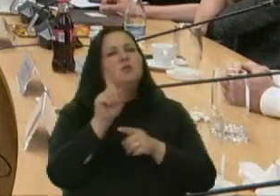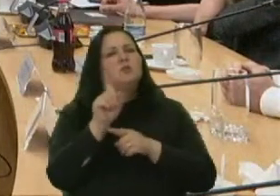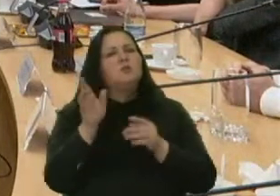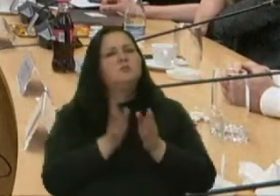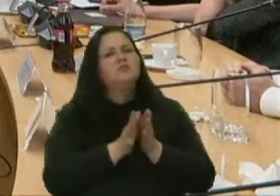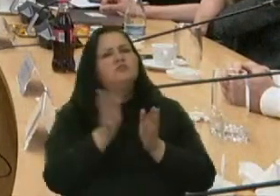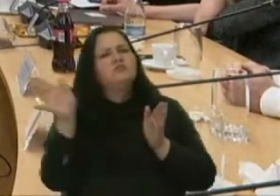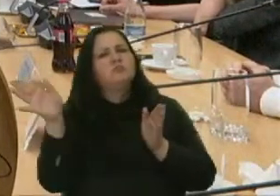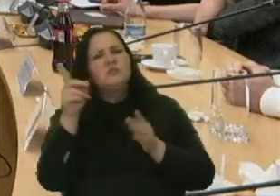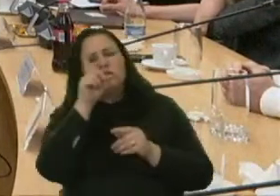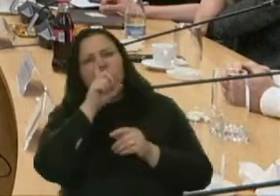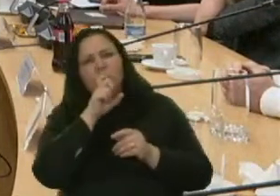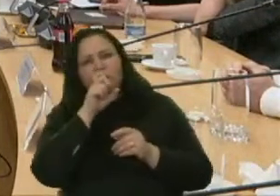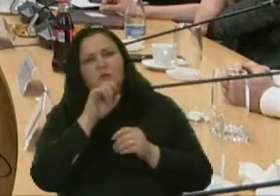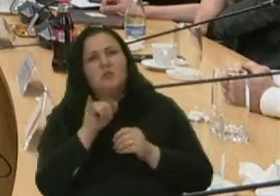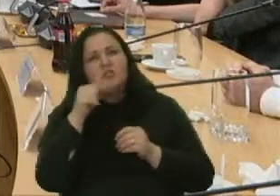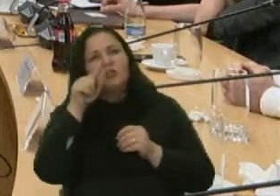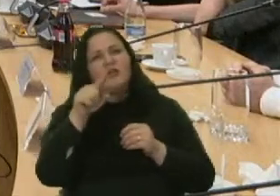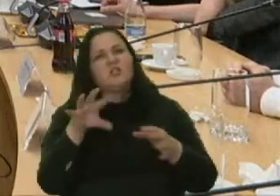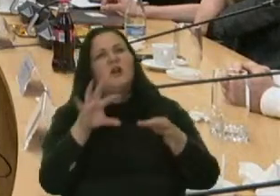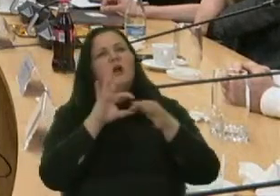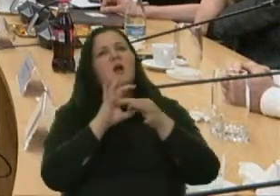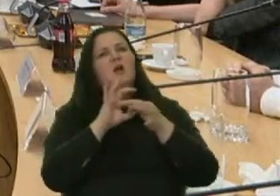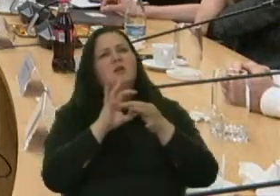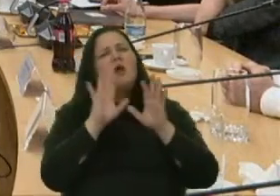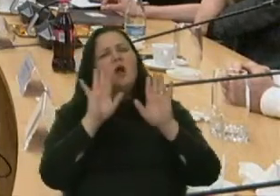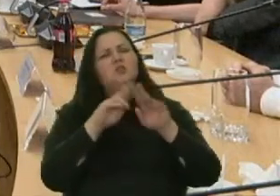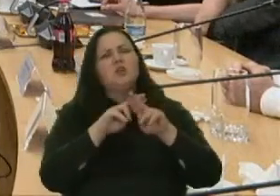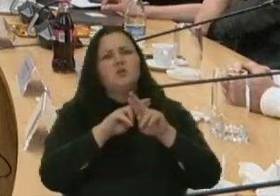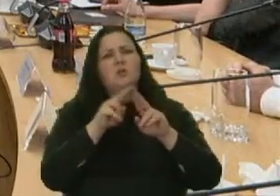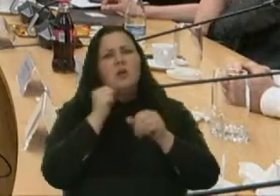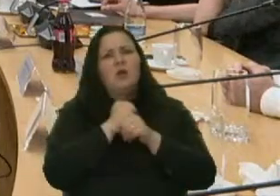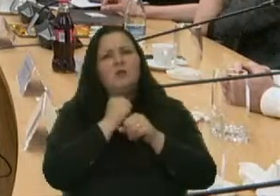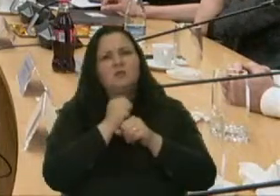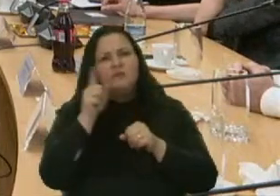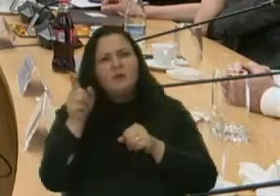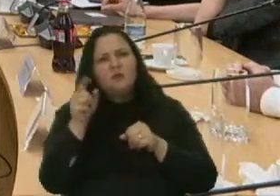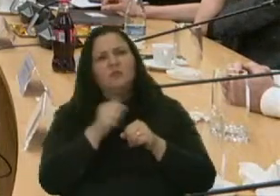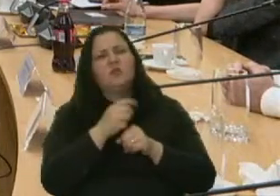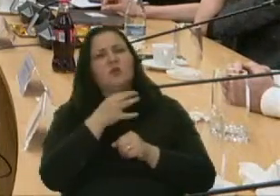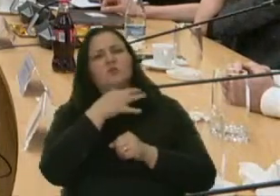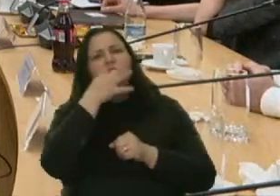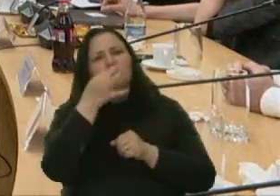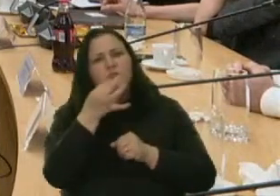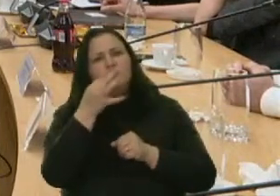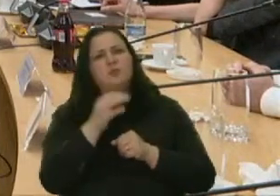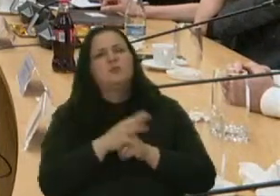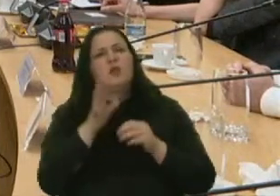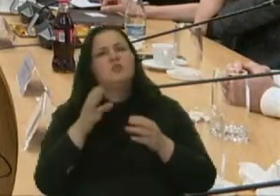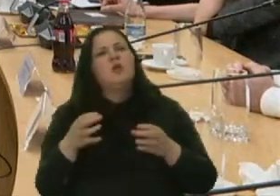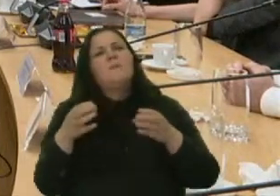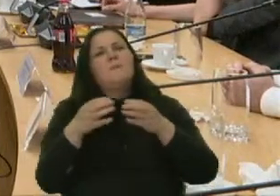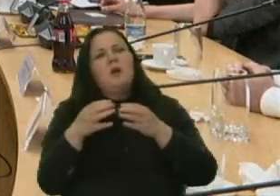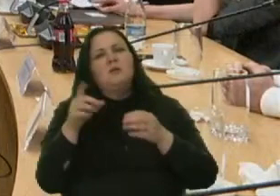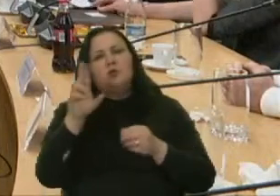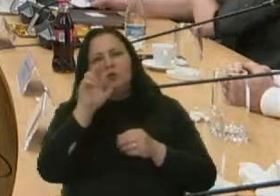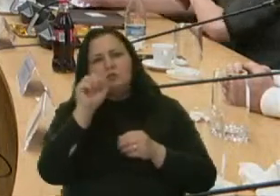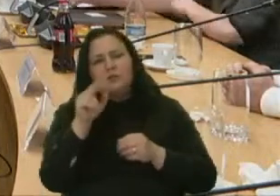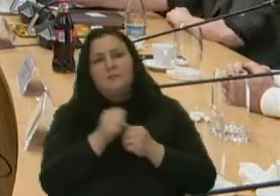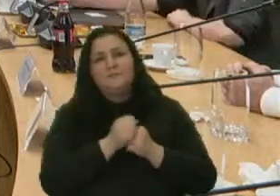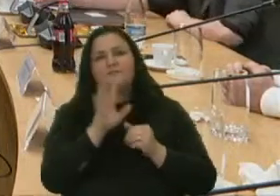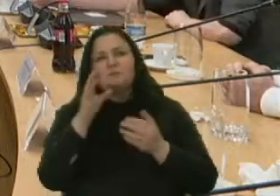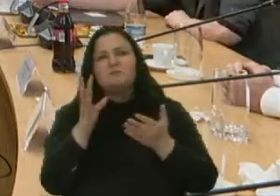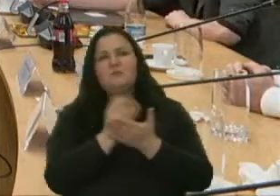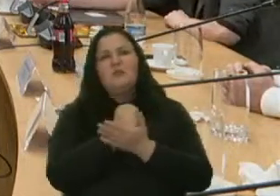derizorie situații și că această alianță așa cum ați făcut o dumneavoastră și cum ați spus o dumneavoastră ca și Partidul dumneavoastră personal a